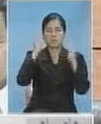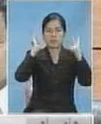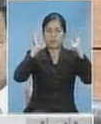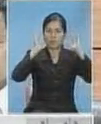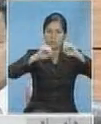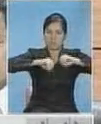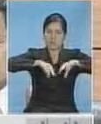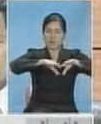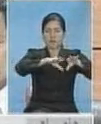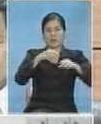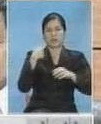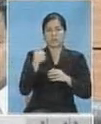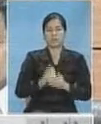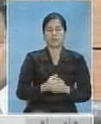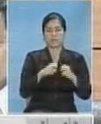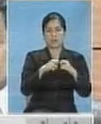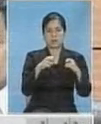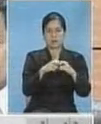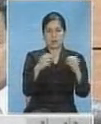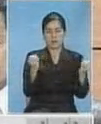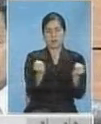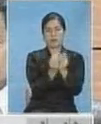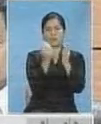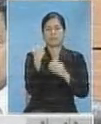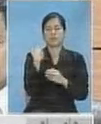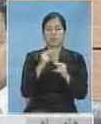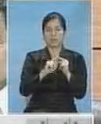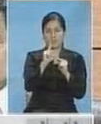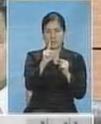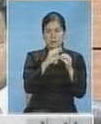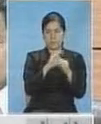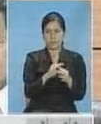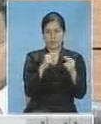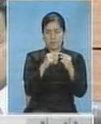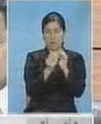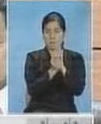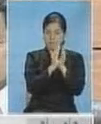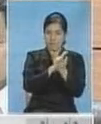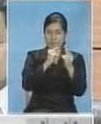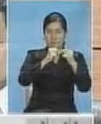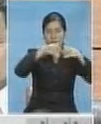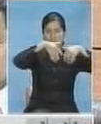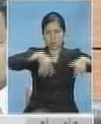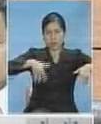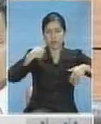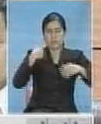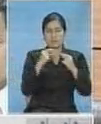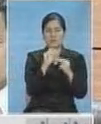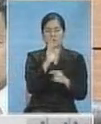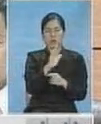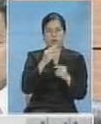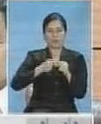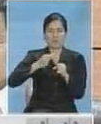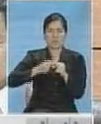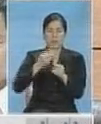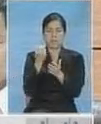องชีพของพี่น้องประชาชนในหลายประการด้วยกันประการที่1ก็คือนโยบายในเรื่องของการปรับโครงสร้างราคาพลังงานซึ่งเป็นนโยบาย